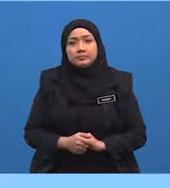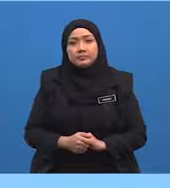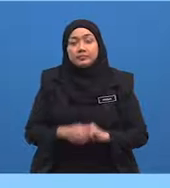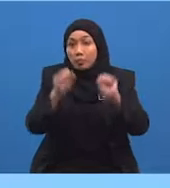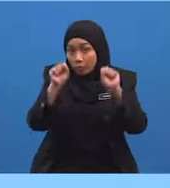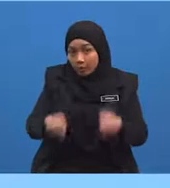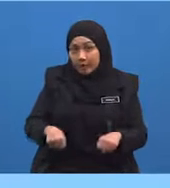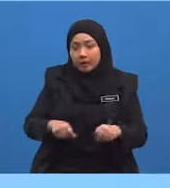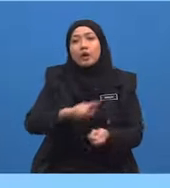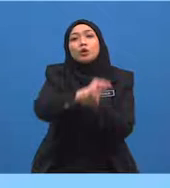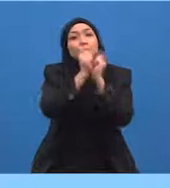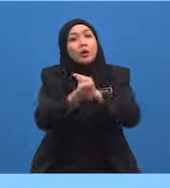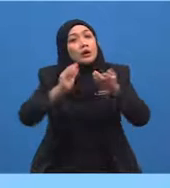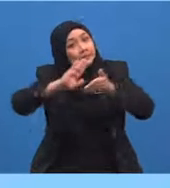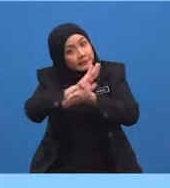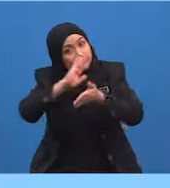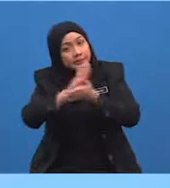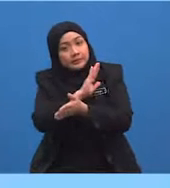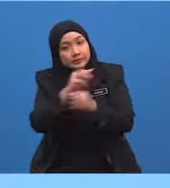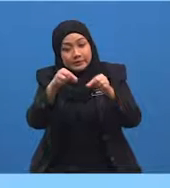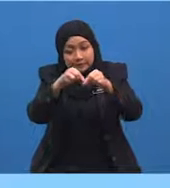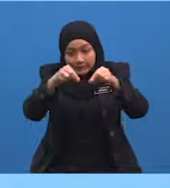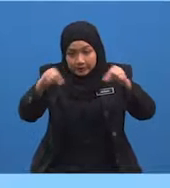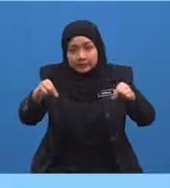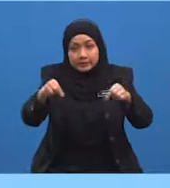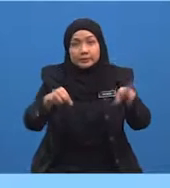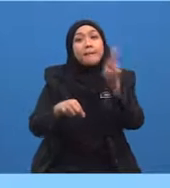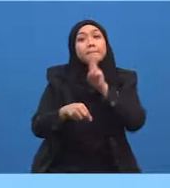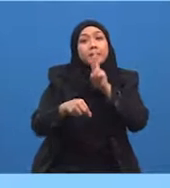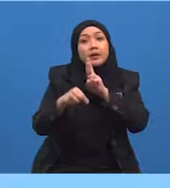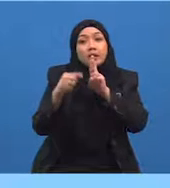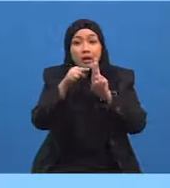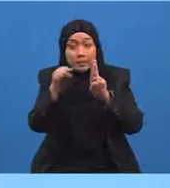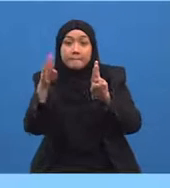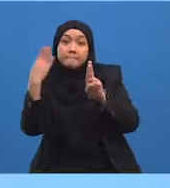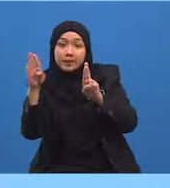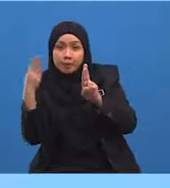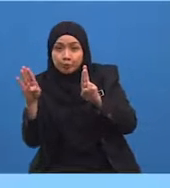Alkali juga akan menukarkan kertas limas merah kepada biru.